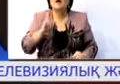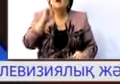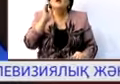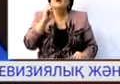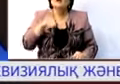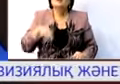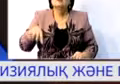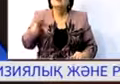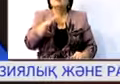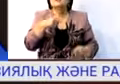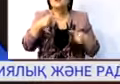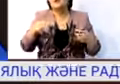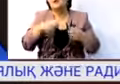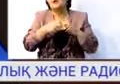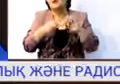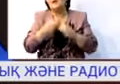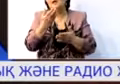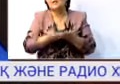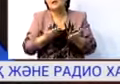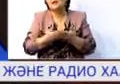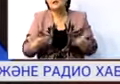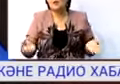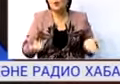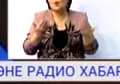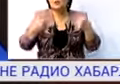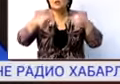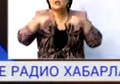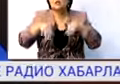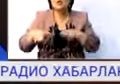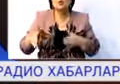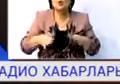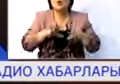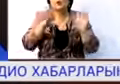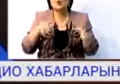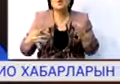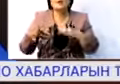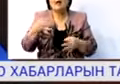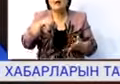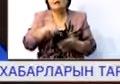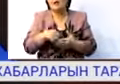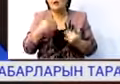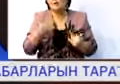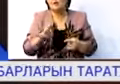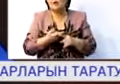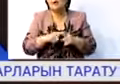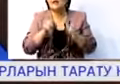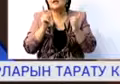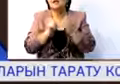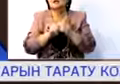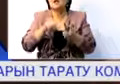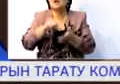кейбір проблемалық мәселелерді көтеріліп, оны шешудің жолдары түгел талқыланды. Алпа бұл кездесуден